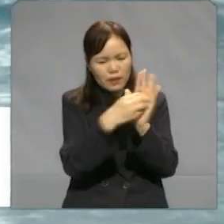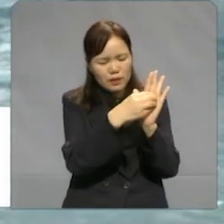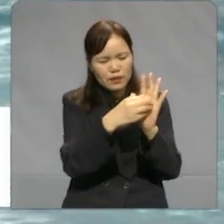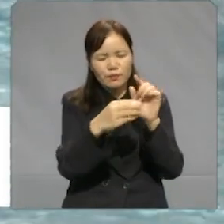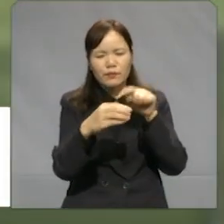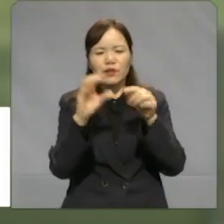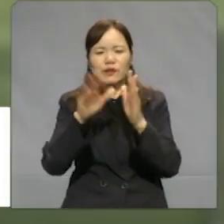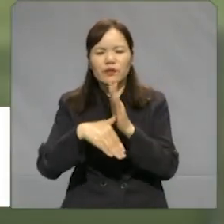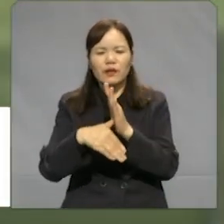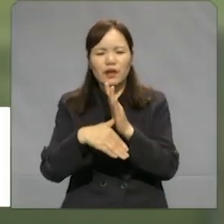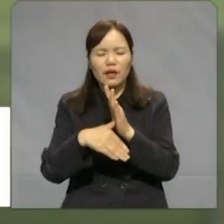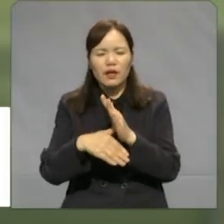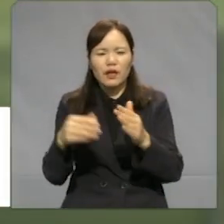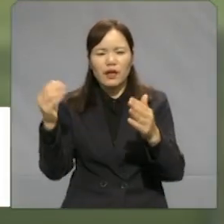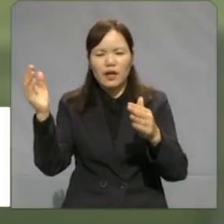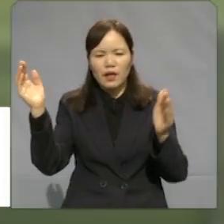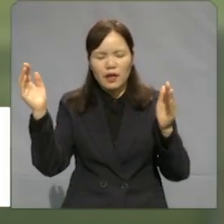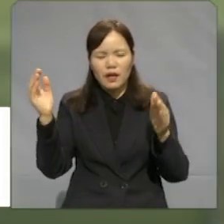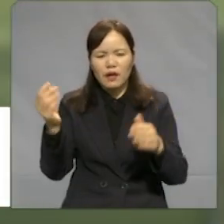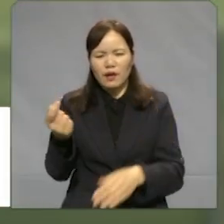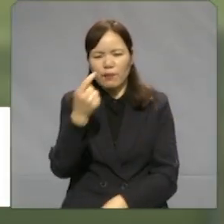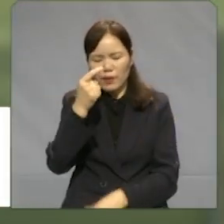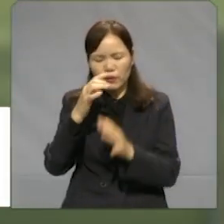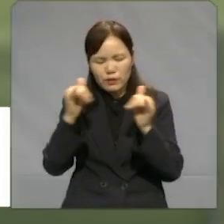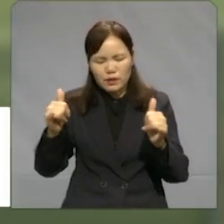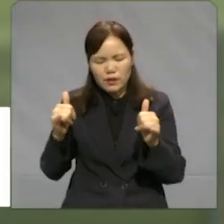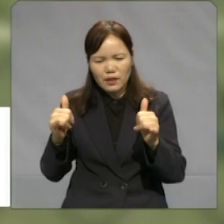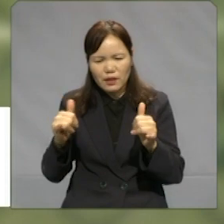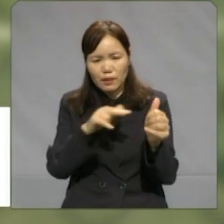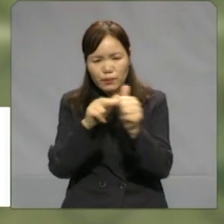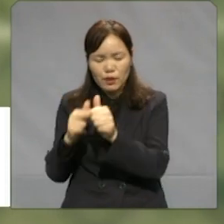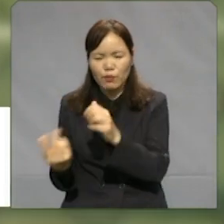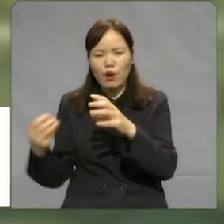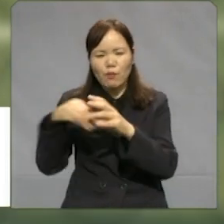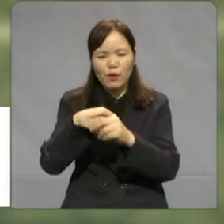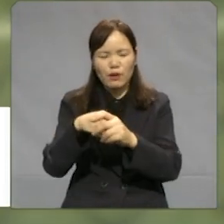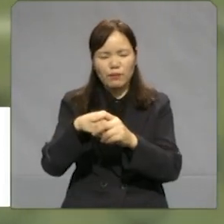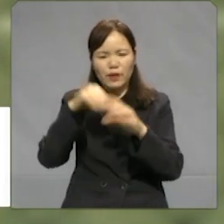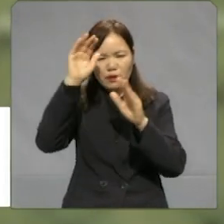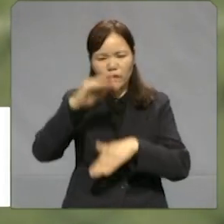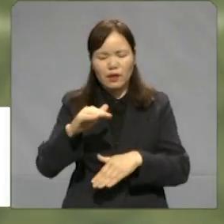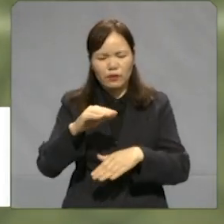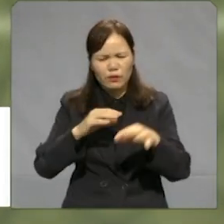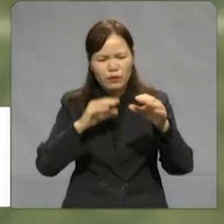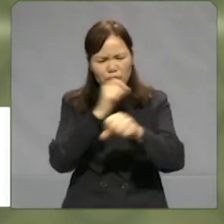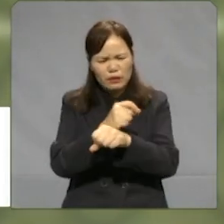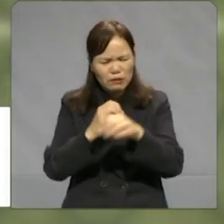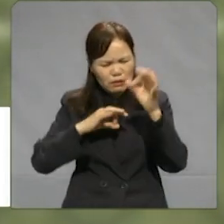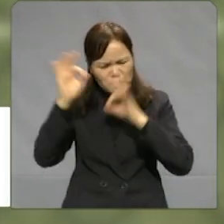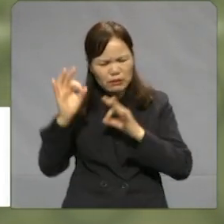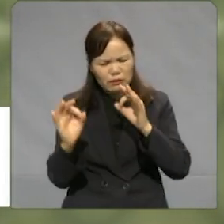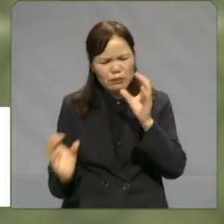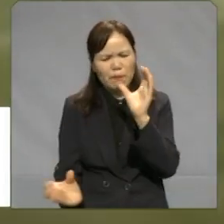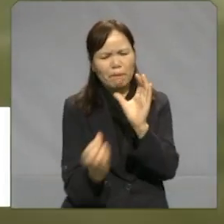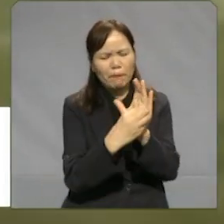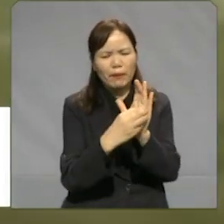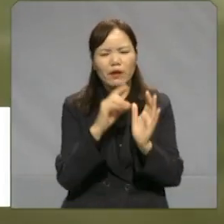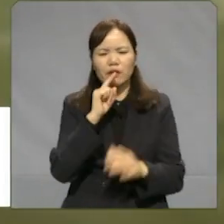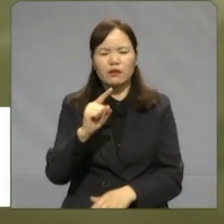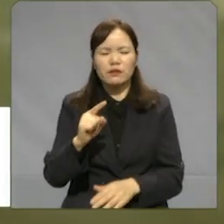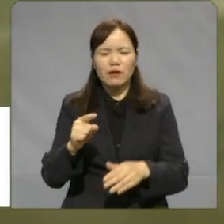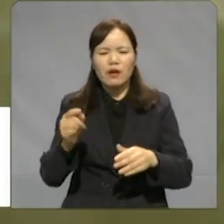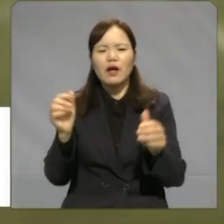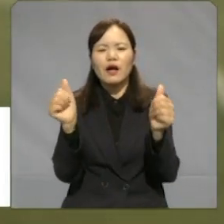프로그램 수강생의 정보가 담긴 파일이 직원의 실수로 첨부됐다고 밝혔습니다. 회원의 성명과 성별,